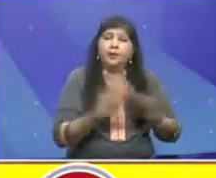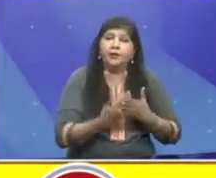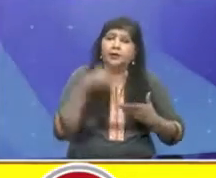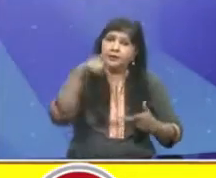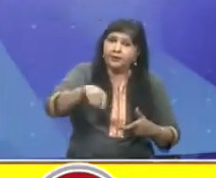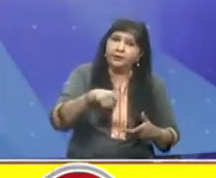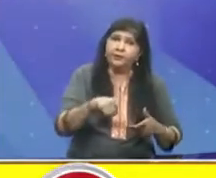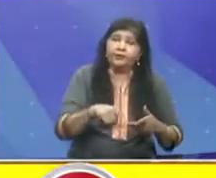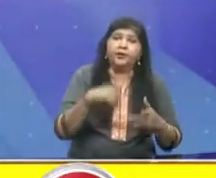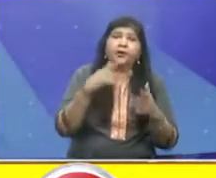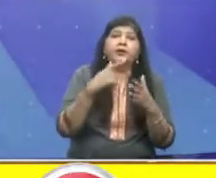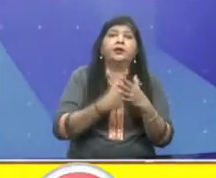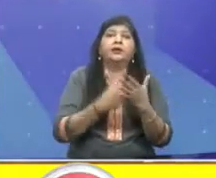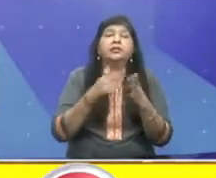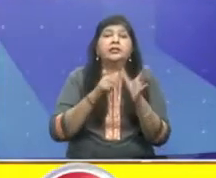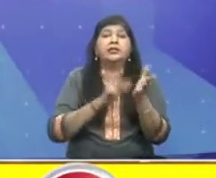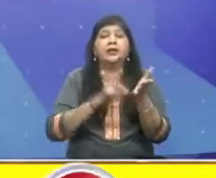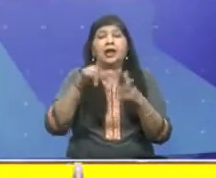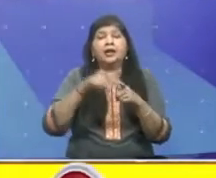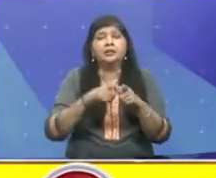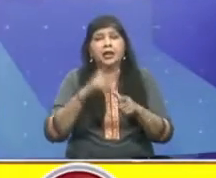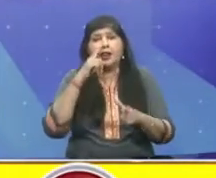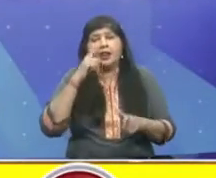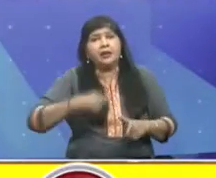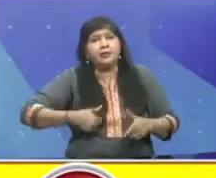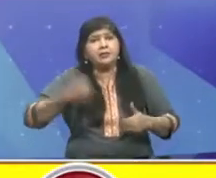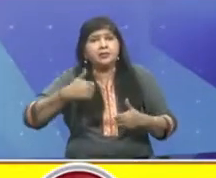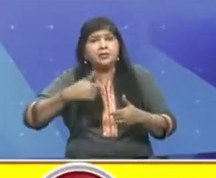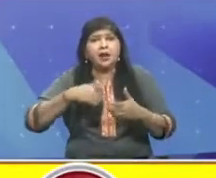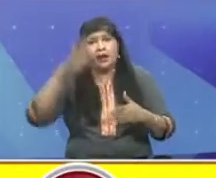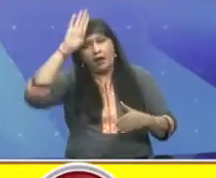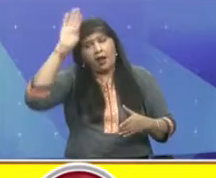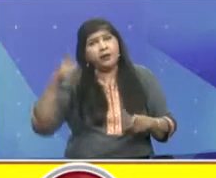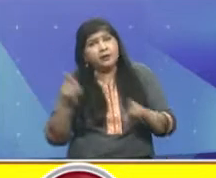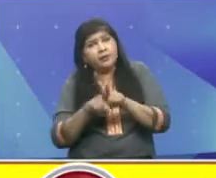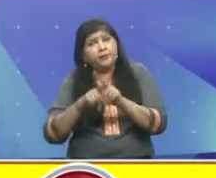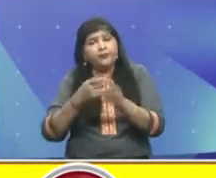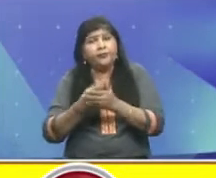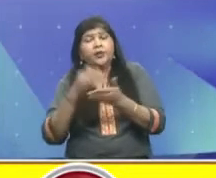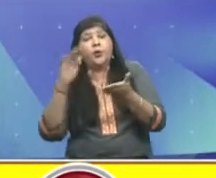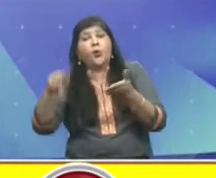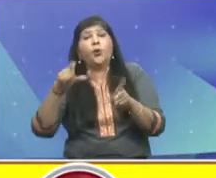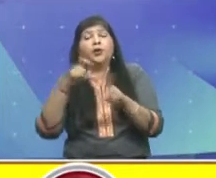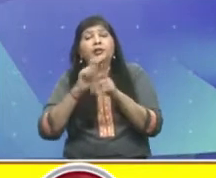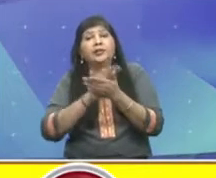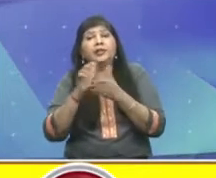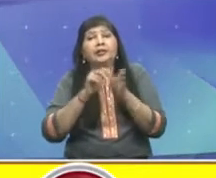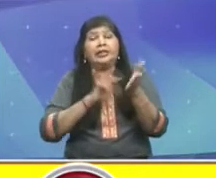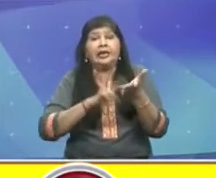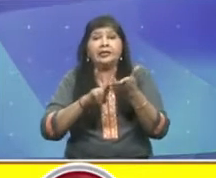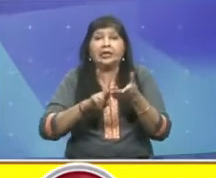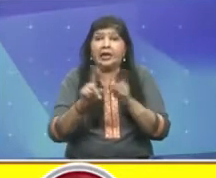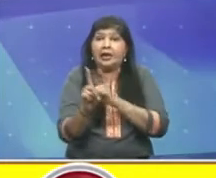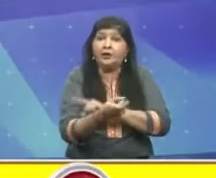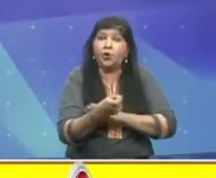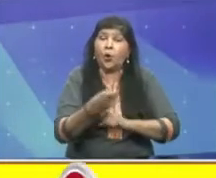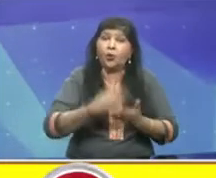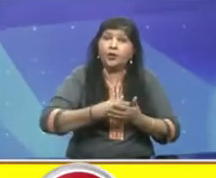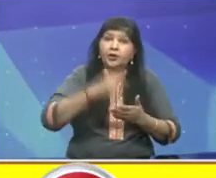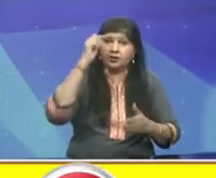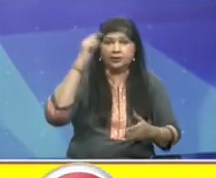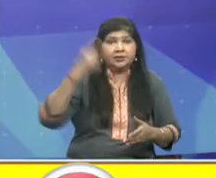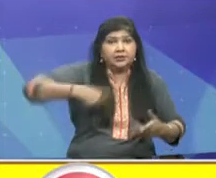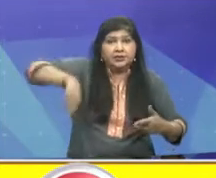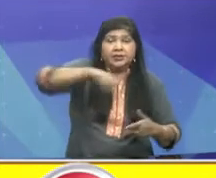लक्ष्मीबाई और झलकारी बाई जैसी वीरांगनाएं भी हुई और मेजर ध्यानचंद जैसे खेल रत्न भी